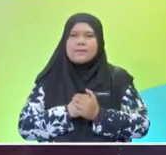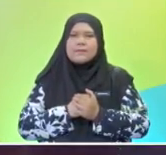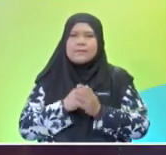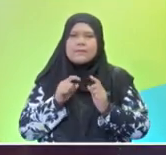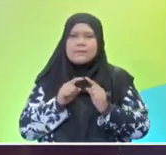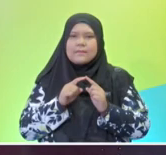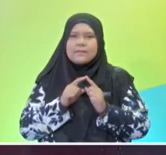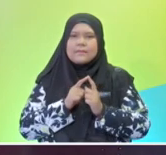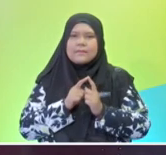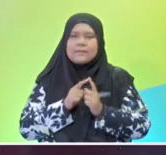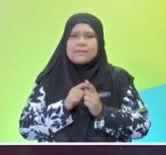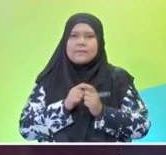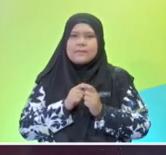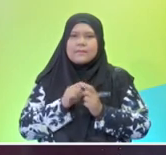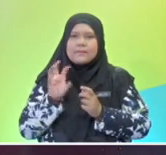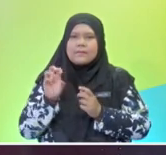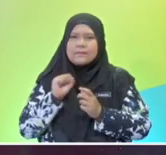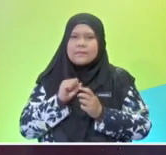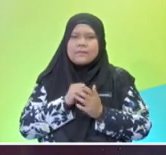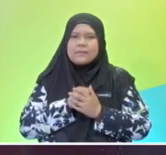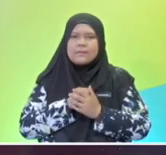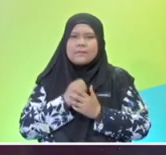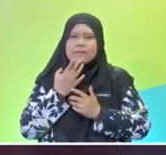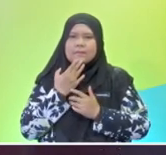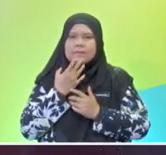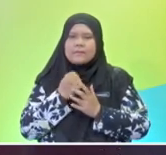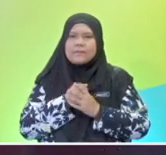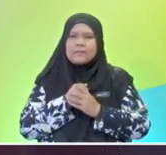Kemudian, baiklah saya akan ambil sedikit, cikgu. Ya, boleh. Kata kawan ini nanti kan?